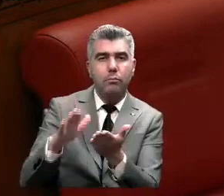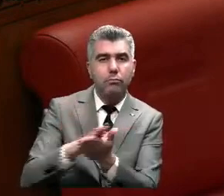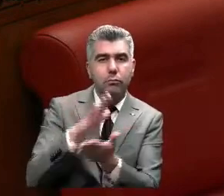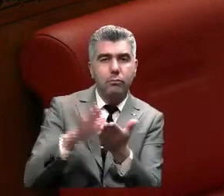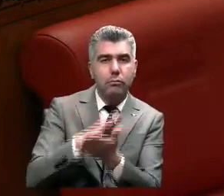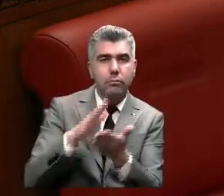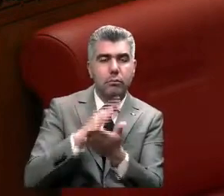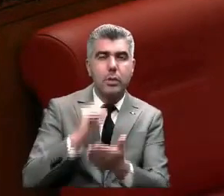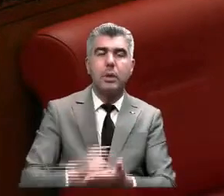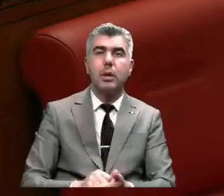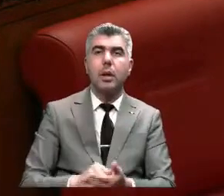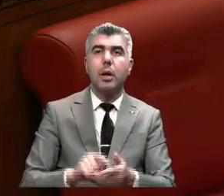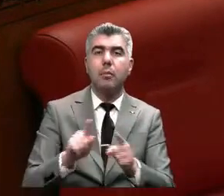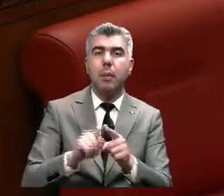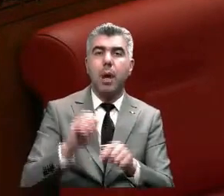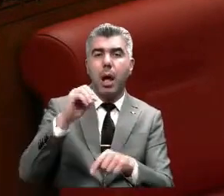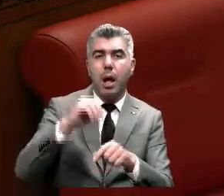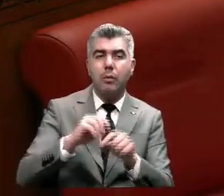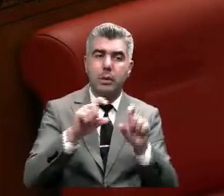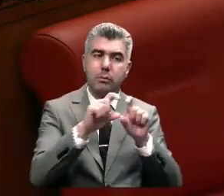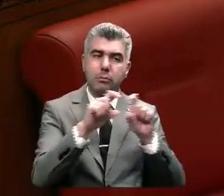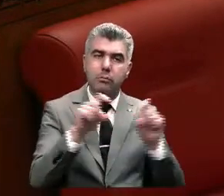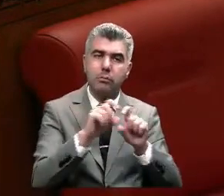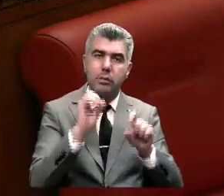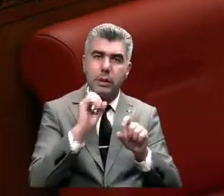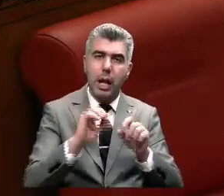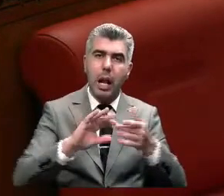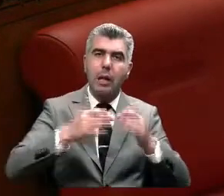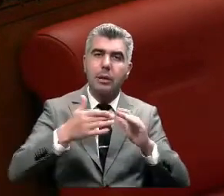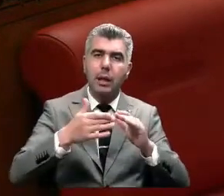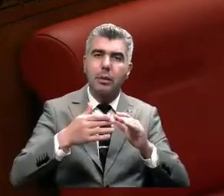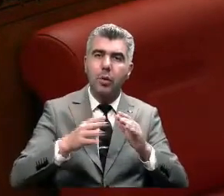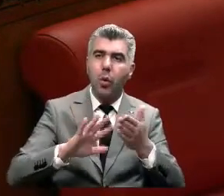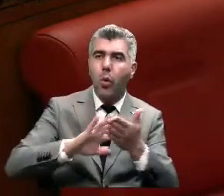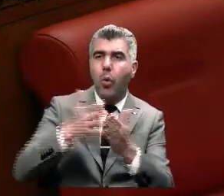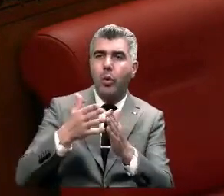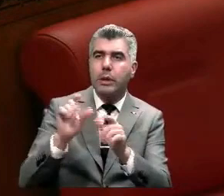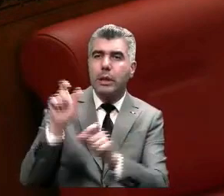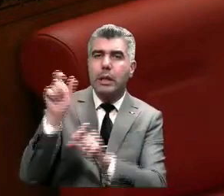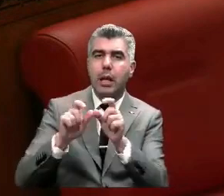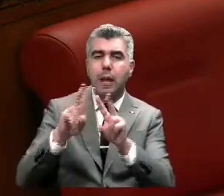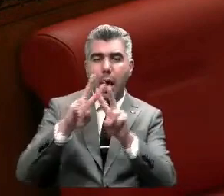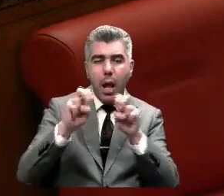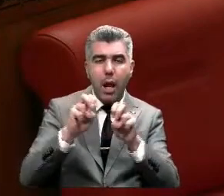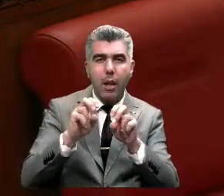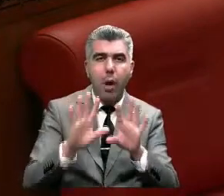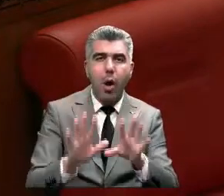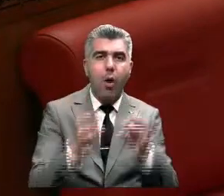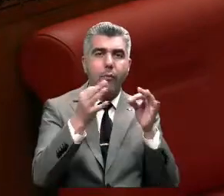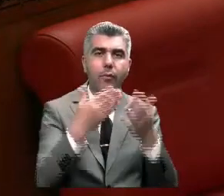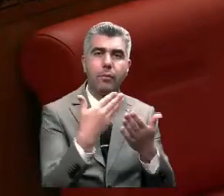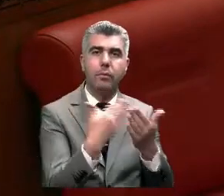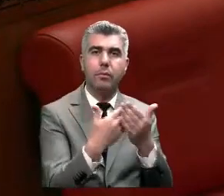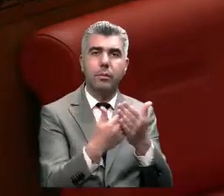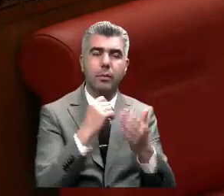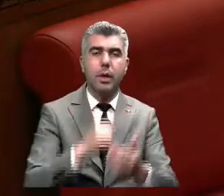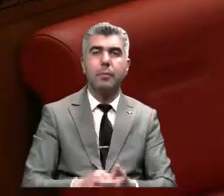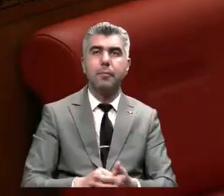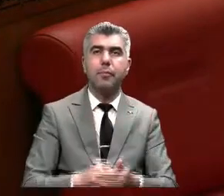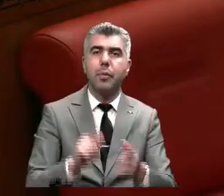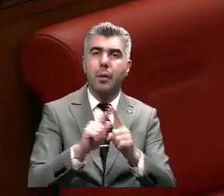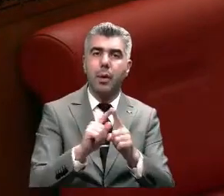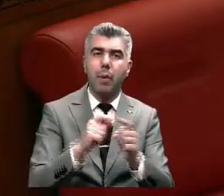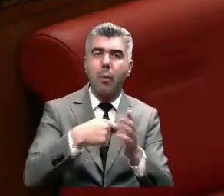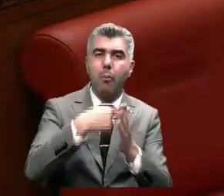نظام معلوماتي للتعريف بالمساجد التاريخية، إعداد مخططات تدبير خاصة بالمساجد التاريخية الكبرى المهمة، متابعة مشروع